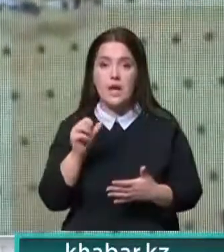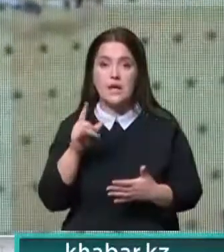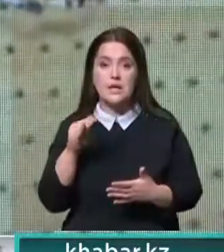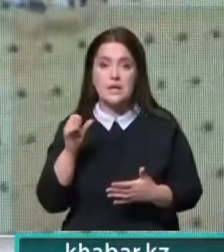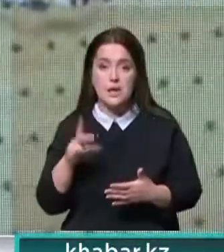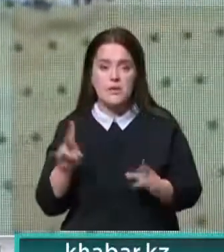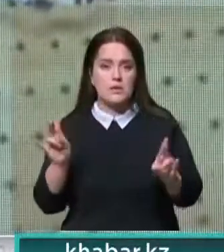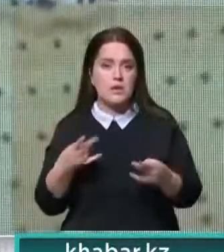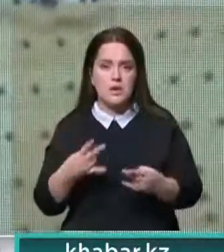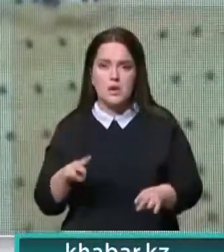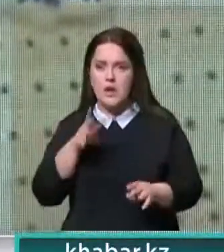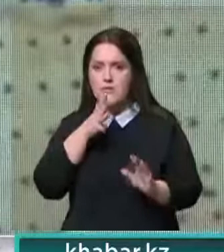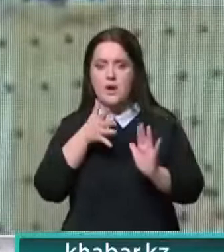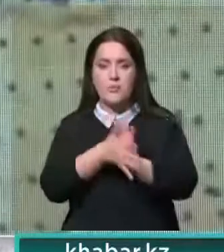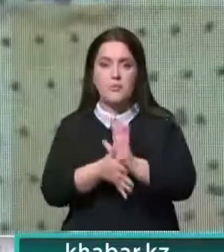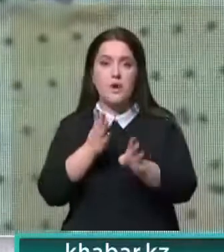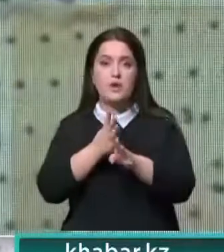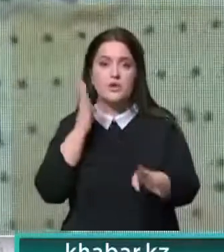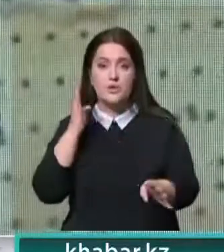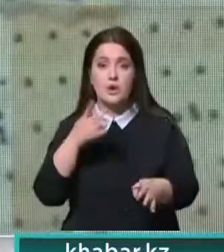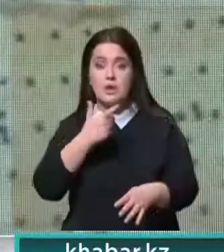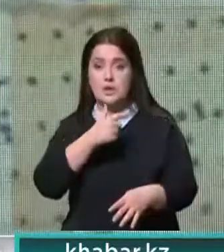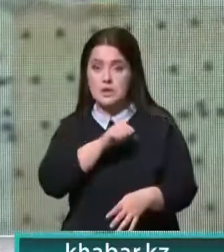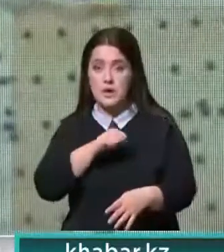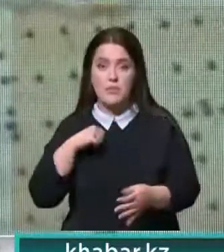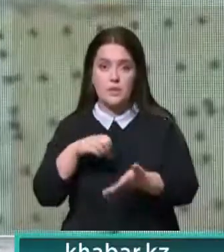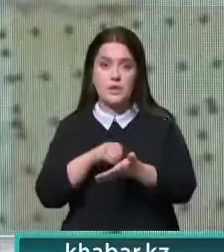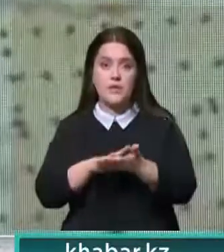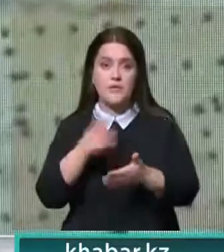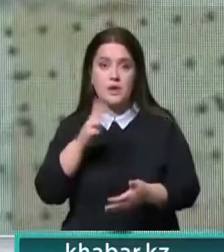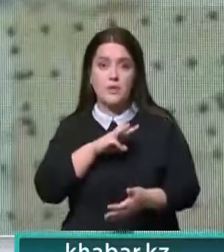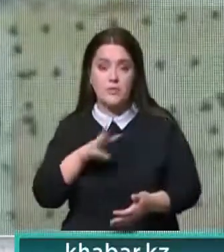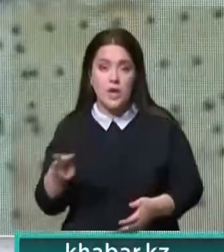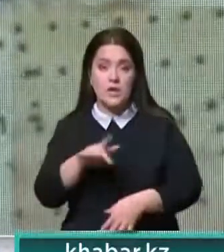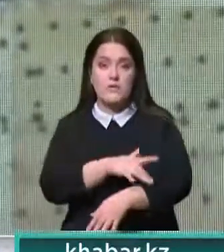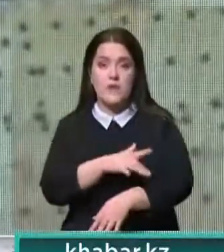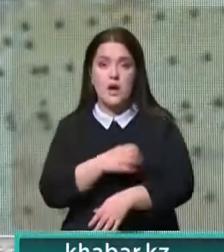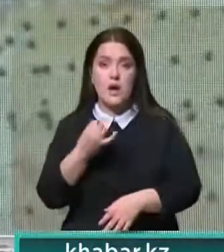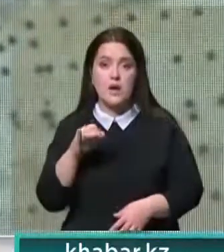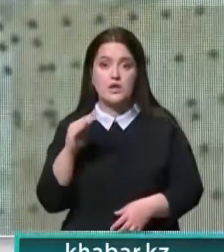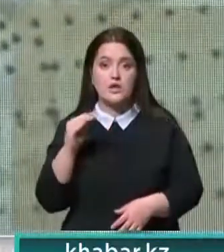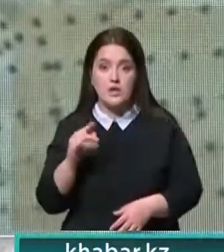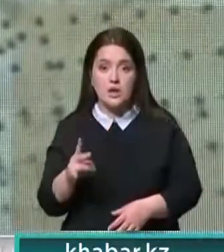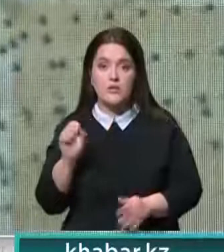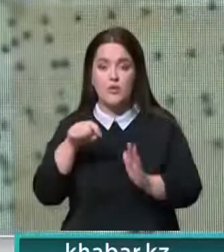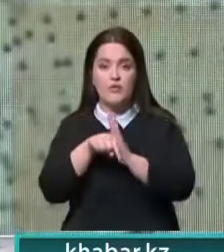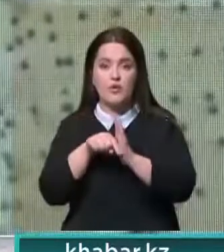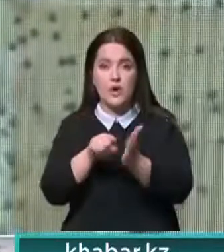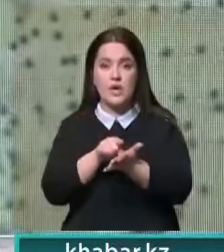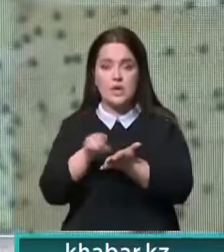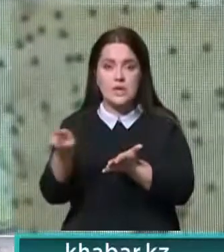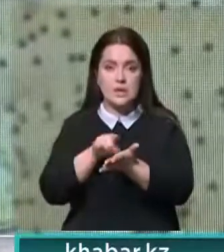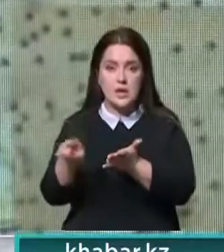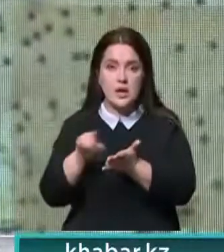«Флайерстан» не придется тратить время в очередях. Процедура саморегистрации займет всего лишь 2 минуты. Сервис «Айжан» доступен на внутренних